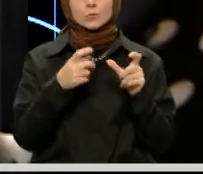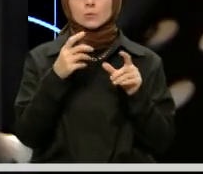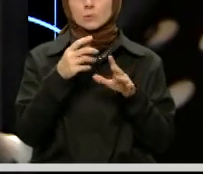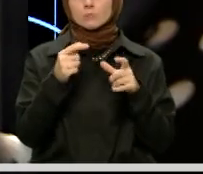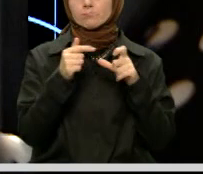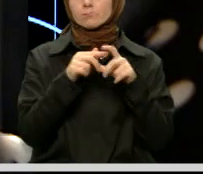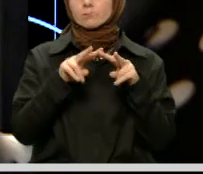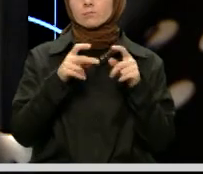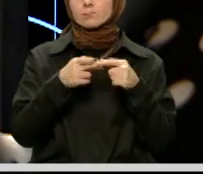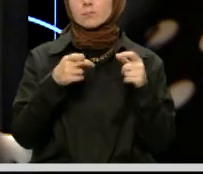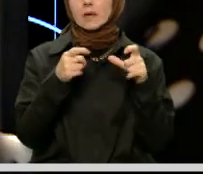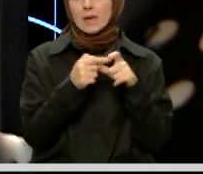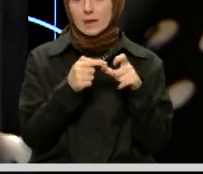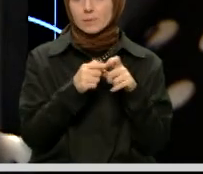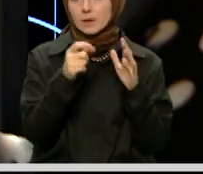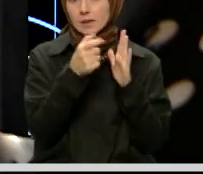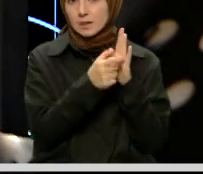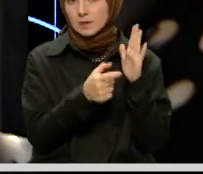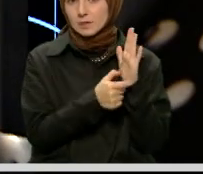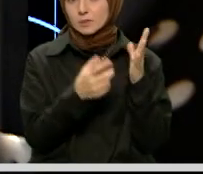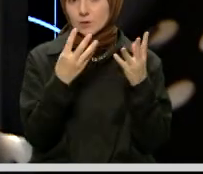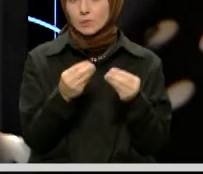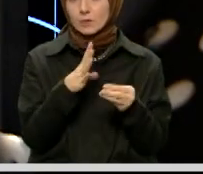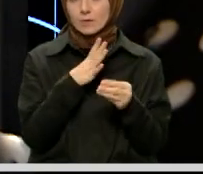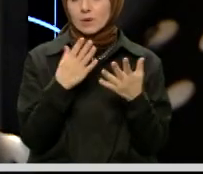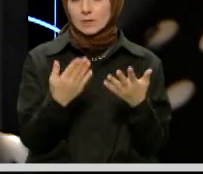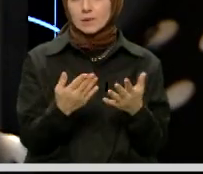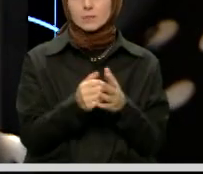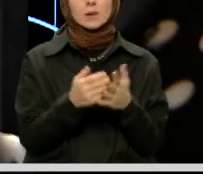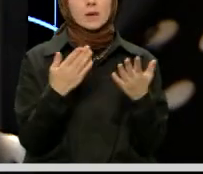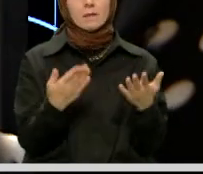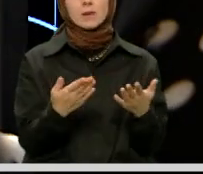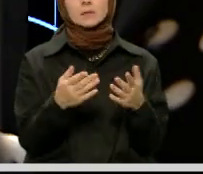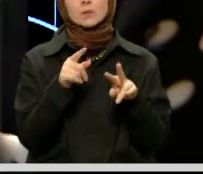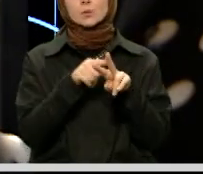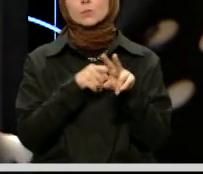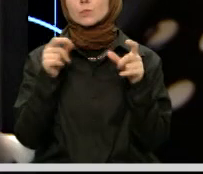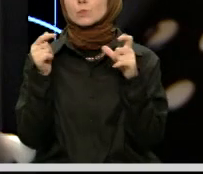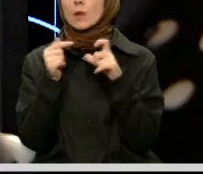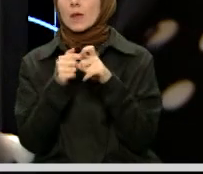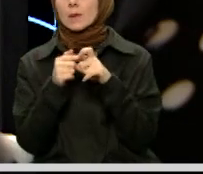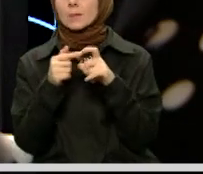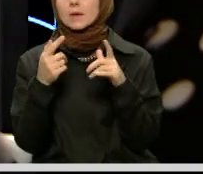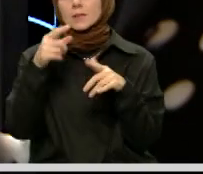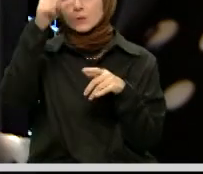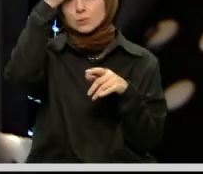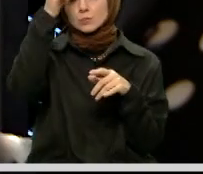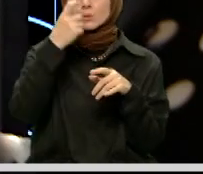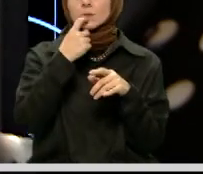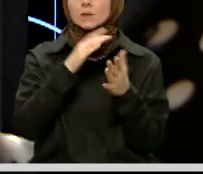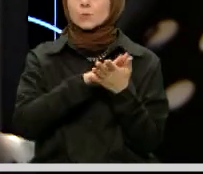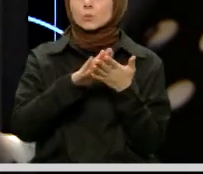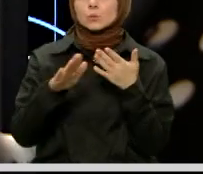Emre bizim kültürümüzde, öz kültürümüzde gerçekten hem Türkçenin doğru kullanımı, düzgün kullanımıyla